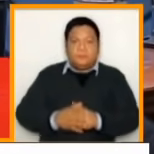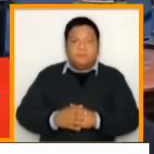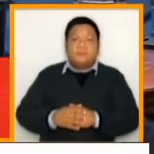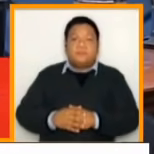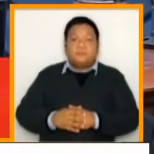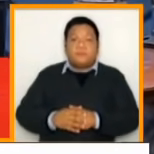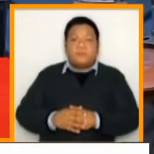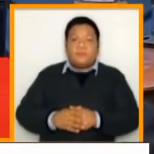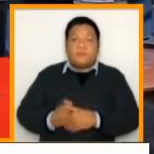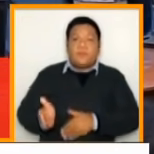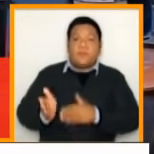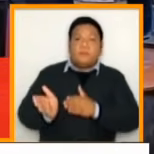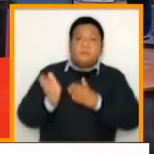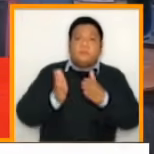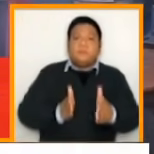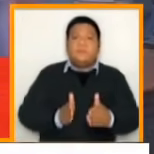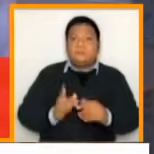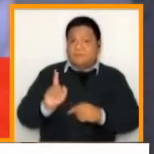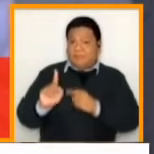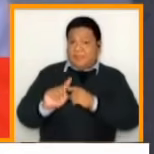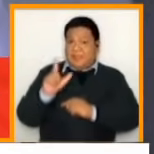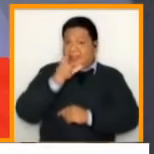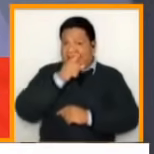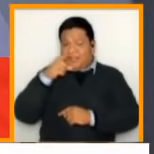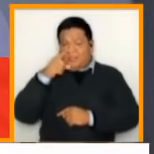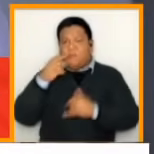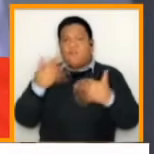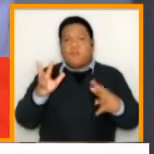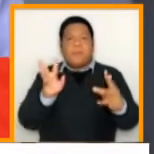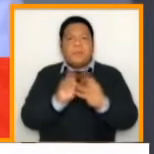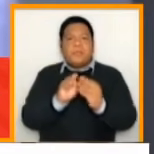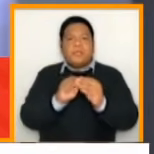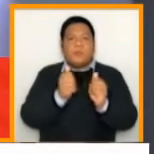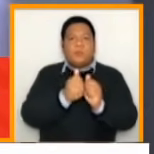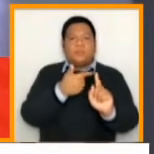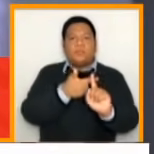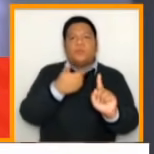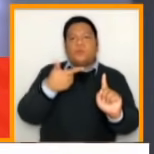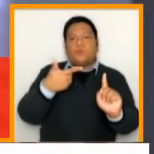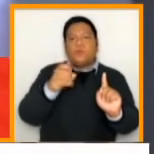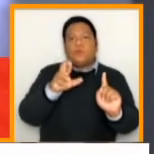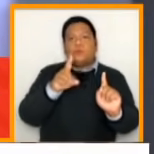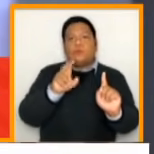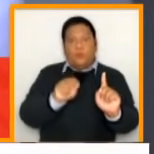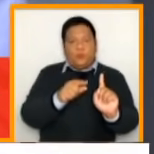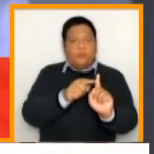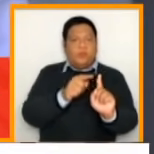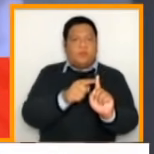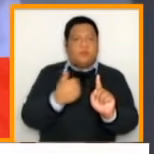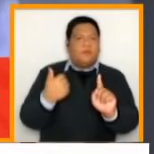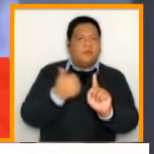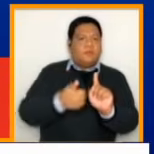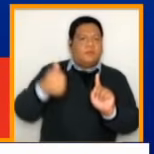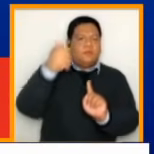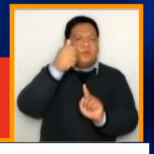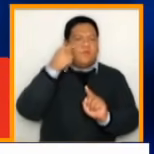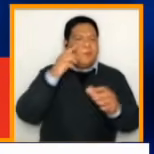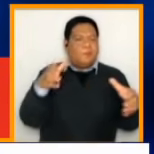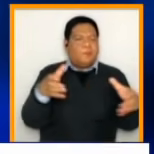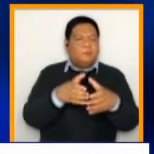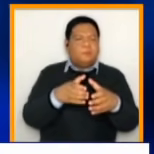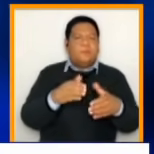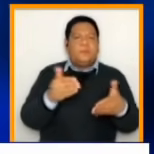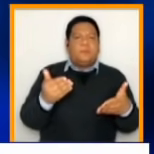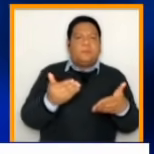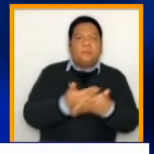si Robredo kay Senator Richard Gordon, founding chairman ng Bagong Bayan, Volunteers for a New Philippines Party. Ayon